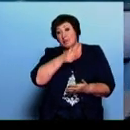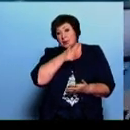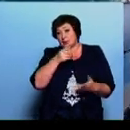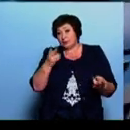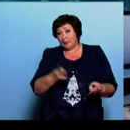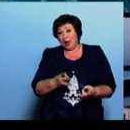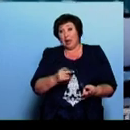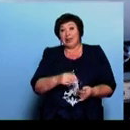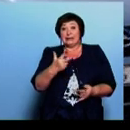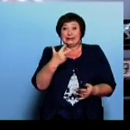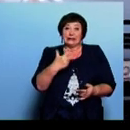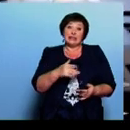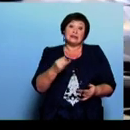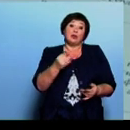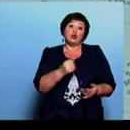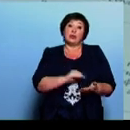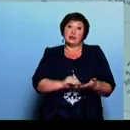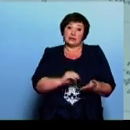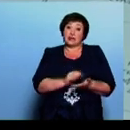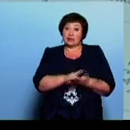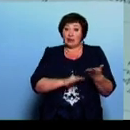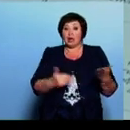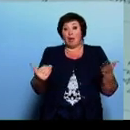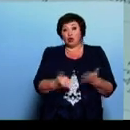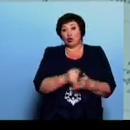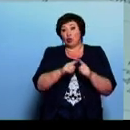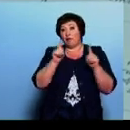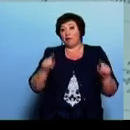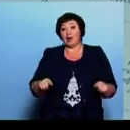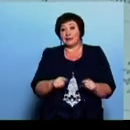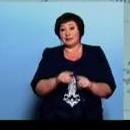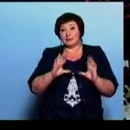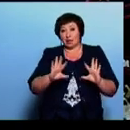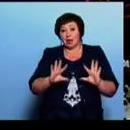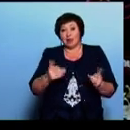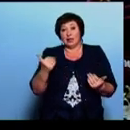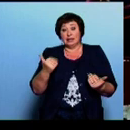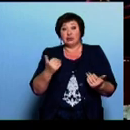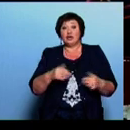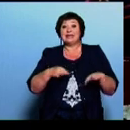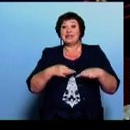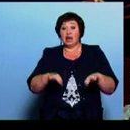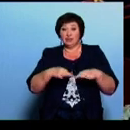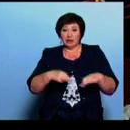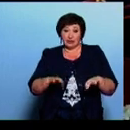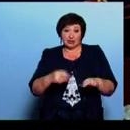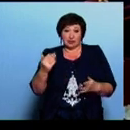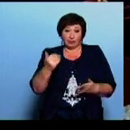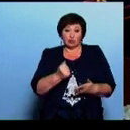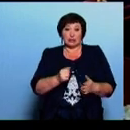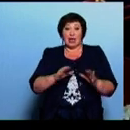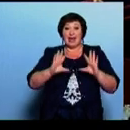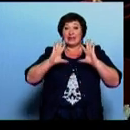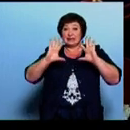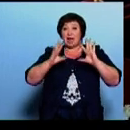человек в Удмуртии уже написали заявление о получении новых знаков. Все, кто сейчас пользуется транспортным средством, установлен у них обычный знак «инвалид».